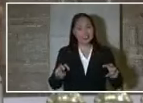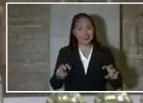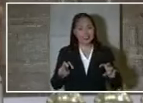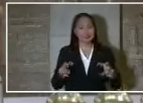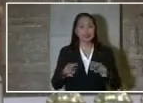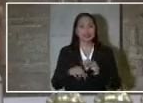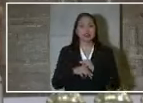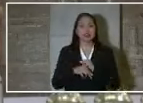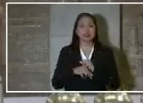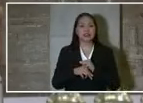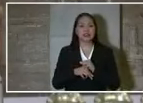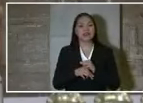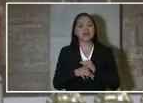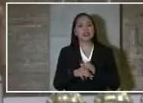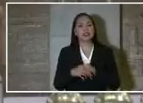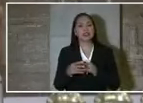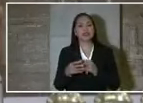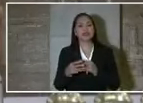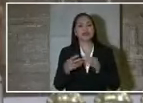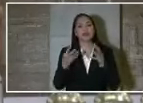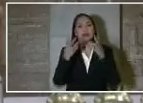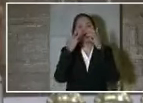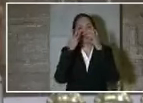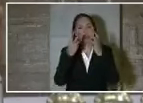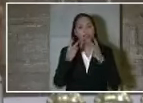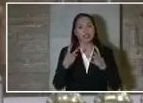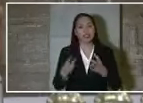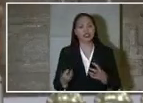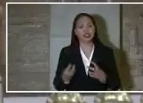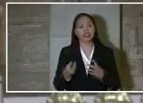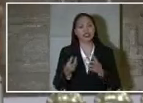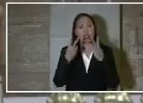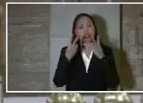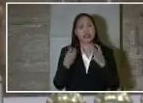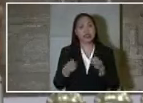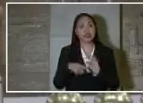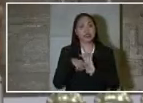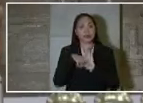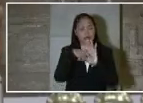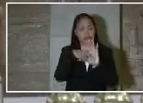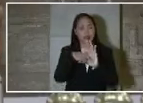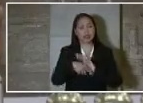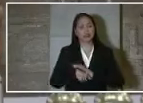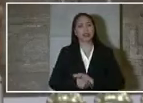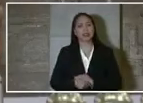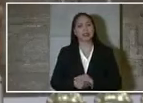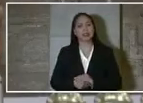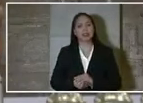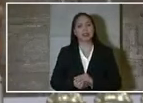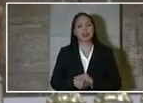mayroong lumabas na ilang mga reflections. Ang sabi nila,